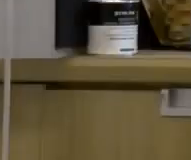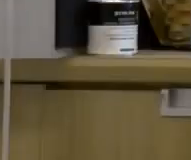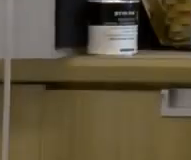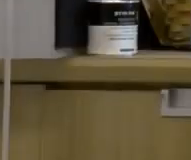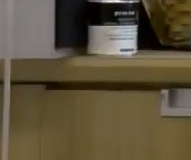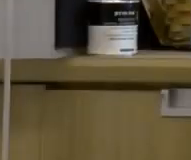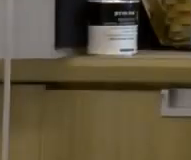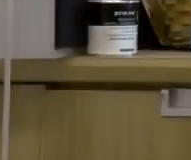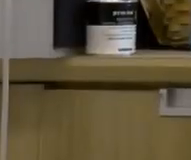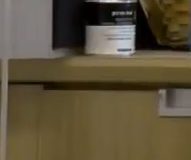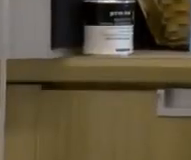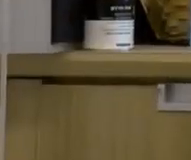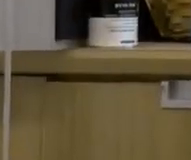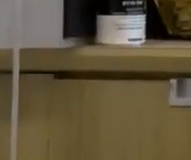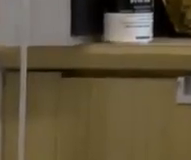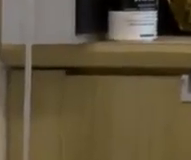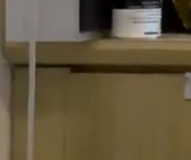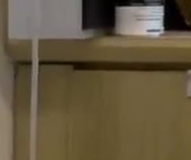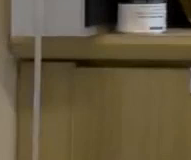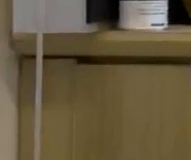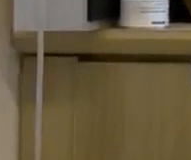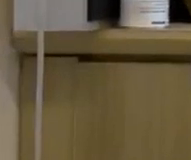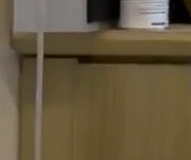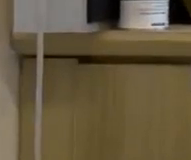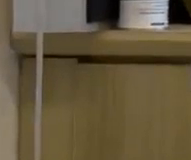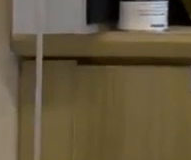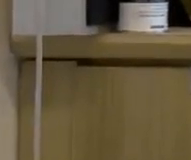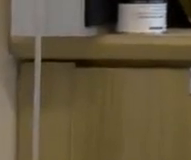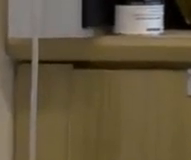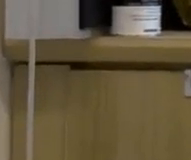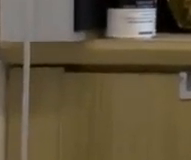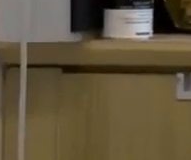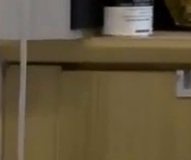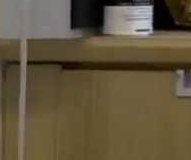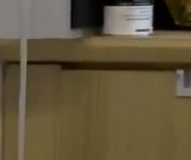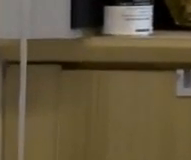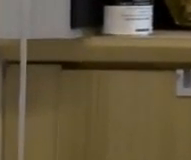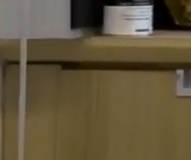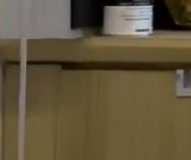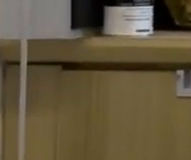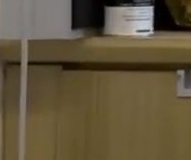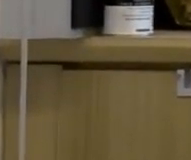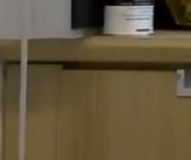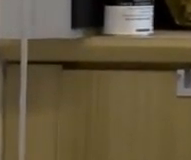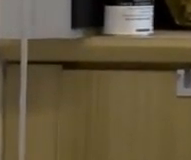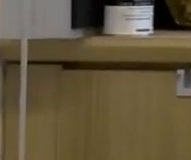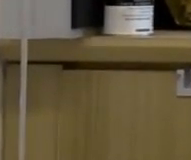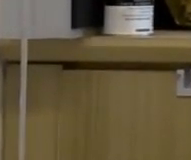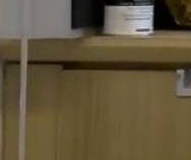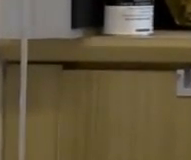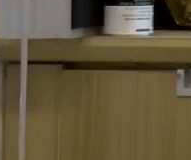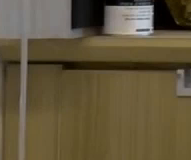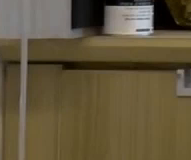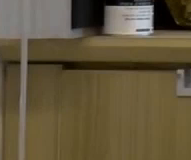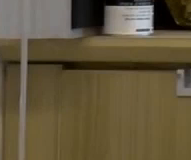חבר הכנסת רועי פולקמן, שלום לך. שלום, יניר. אז אנחנו מדברים על הצעת חוק שאתה מקדם, עברה בקריאה ראשונה.